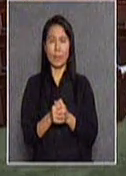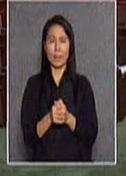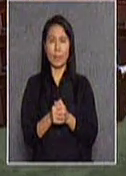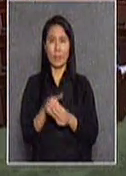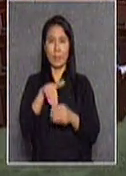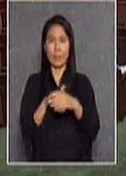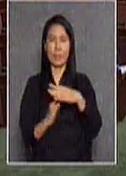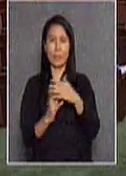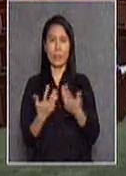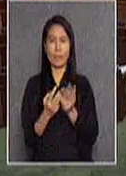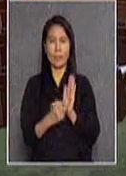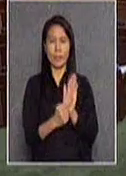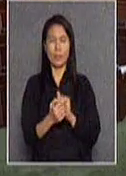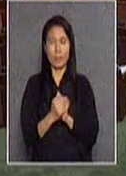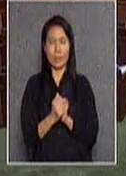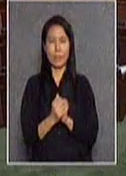停止表決，顯示結果。